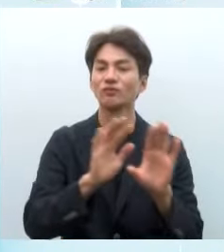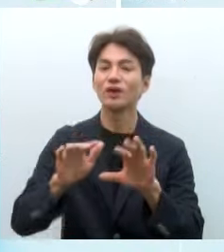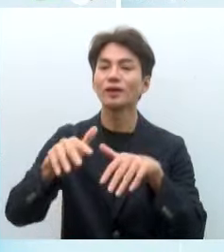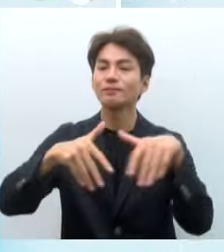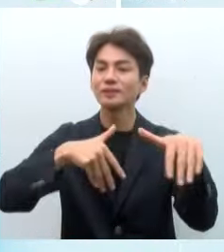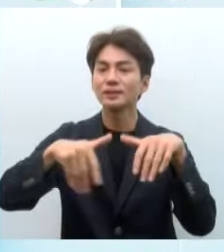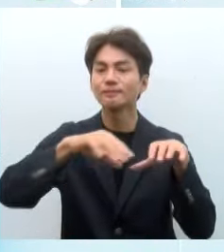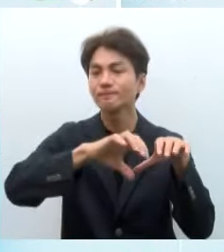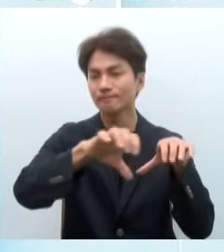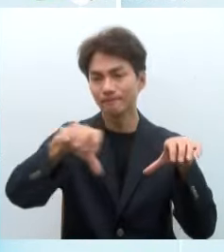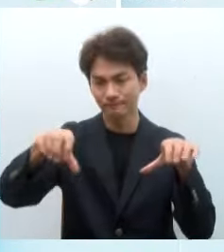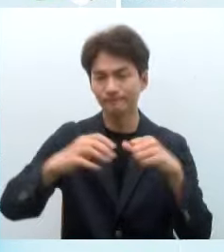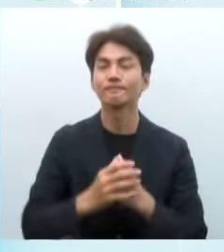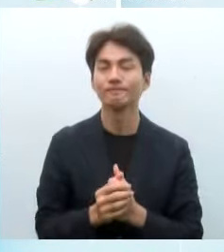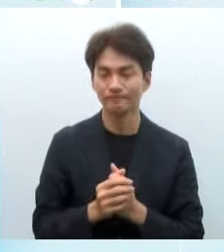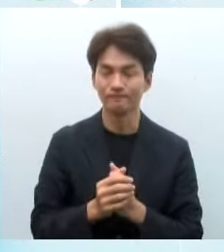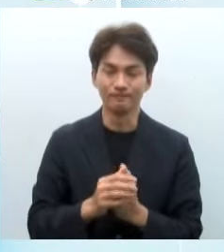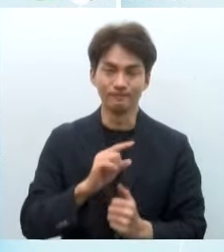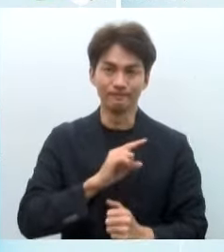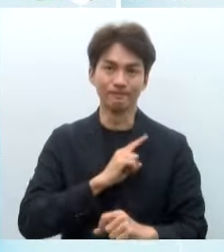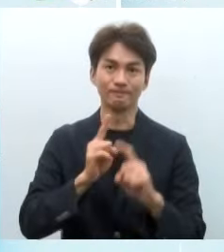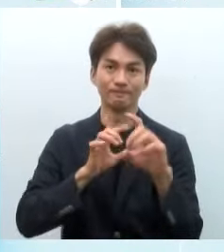ต่อไปนะครับ